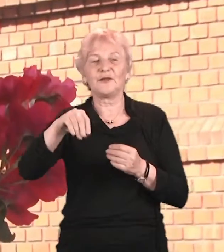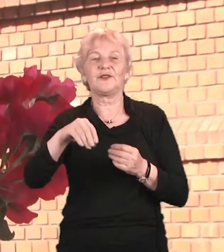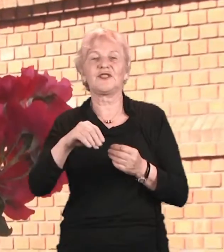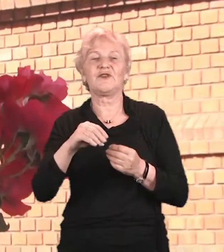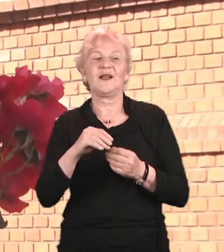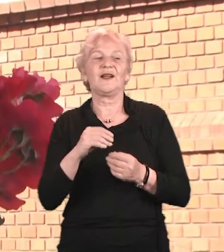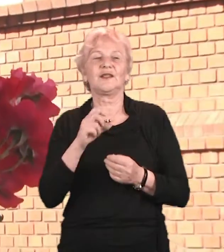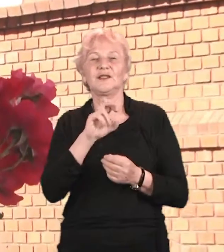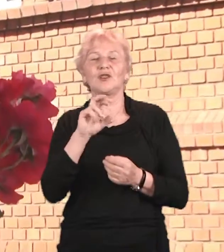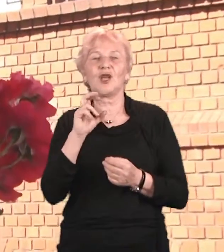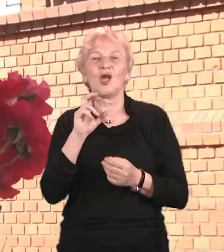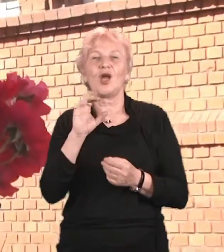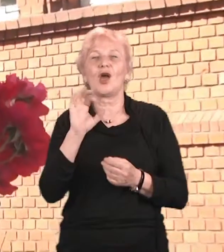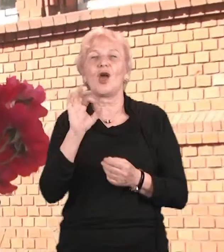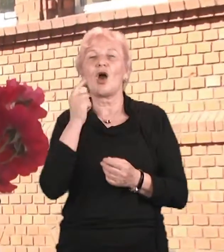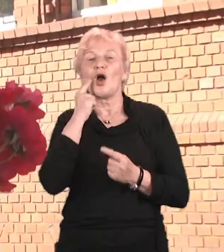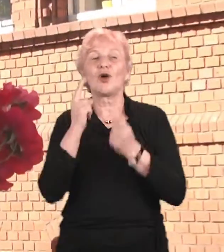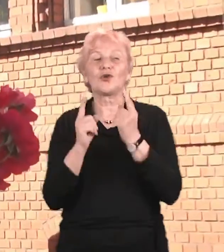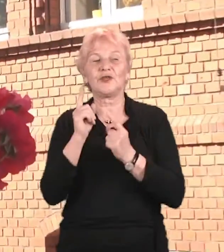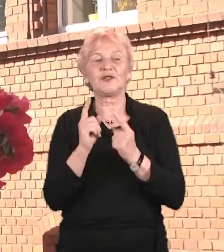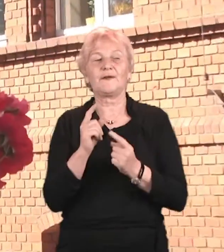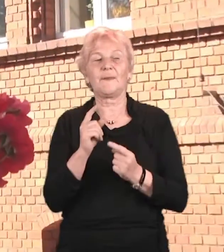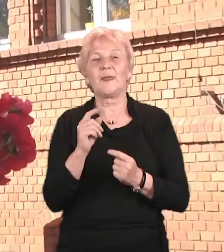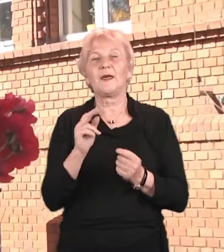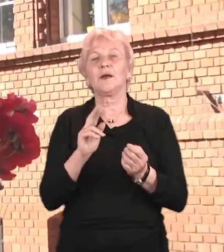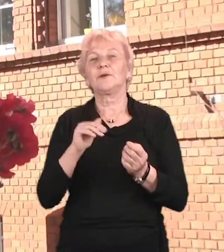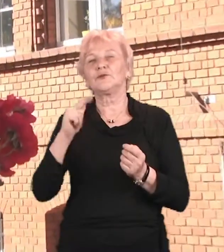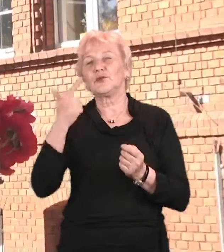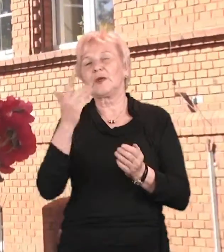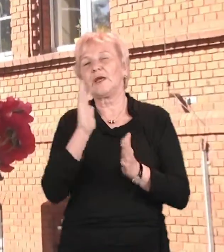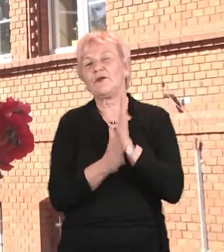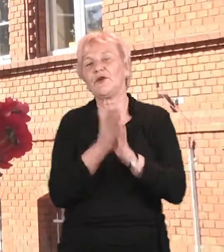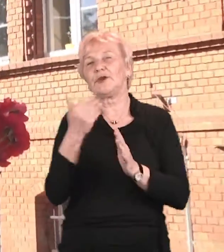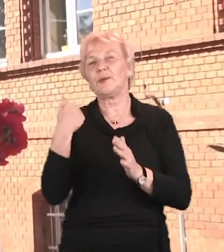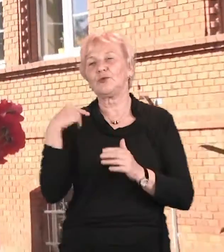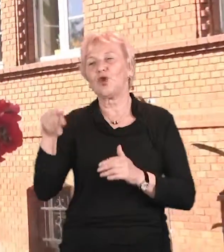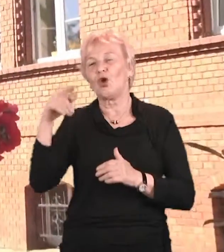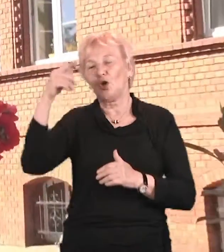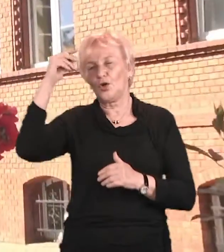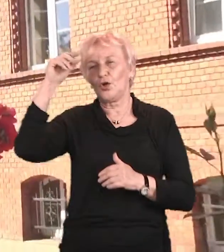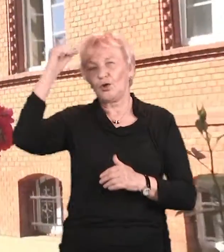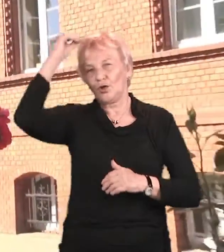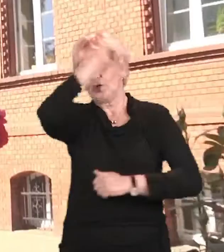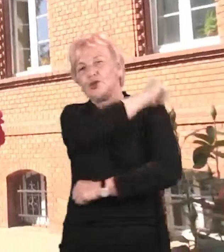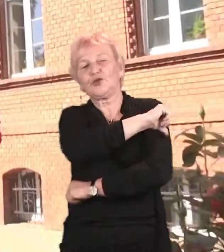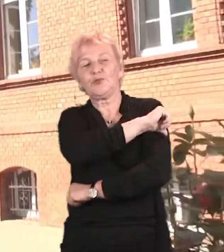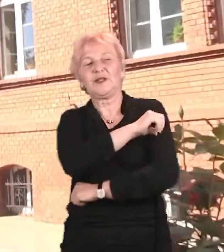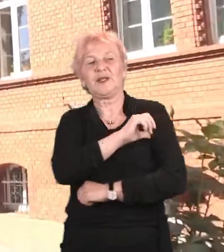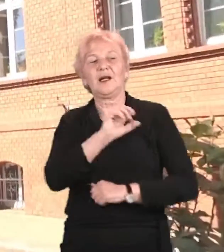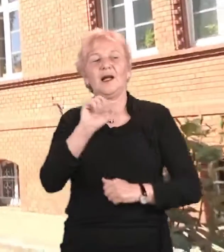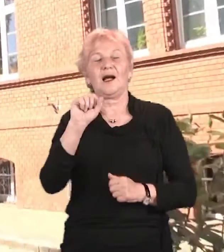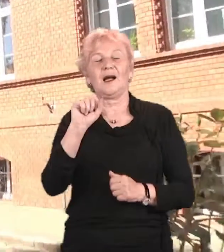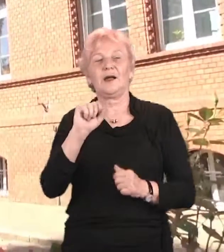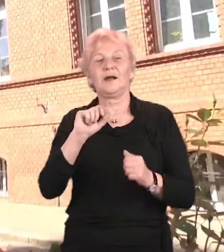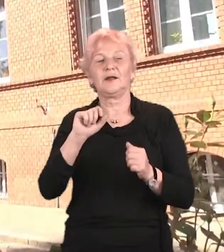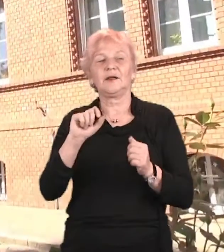II wojny światowej placówka przy Karola Miarki pełniła funkcję szpitala, a następnie w roku 1945, podobnie jak wiele budynków w